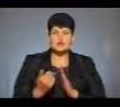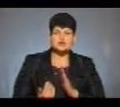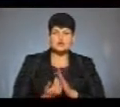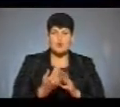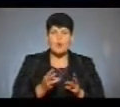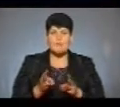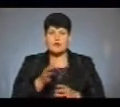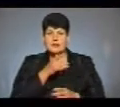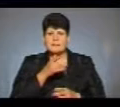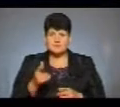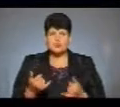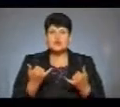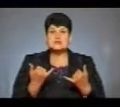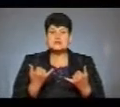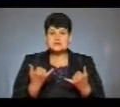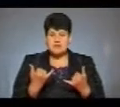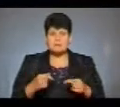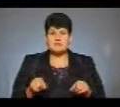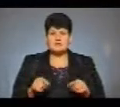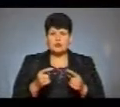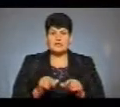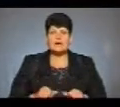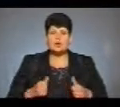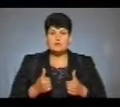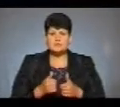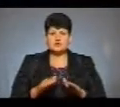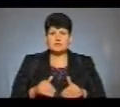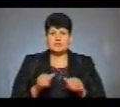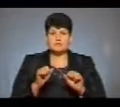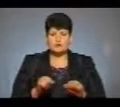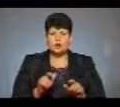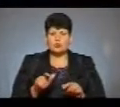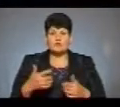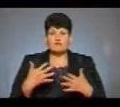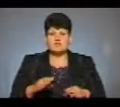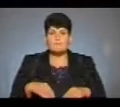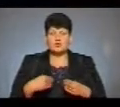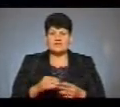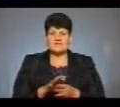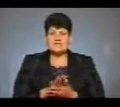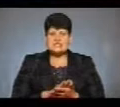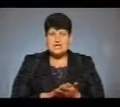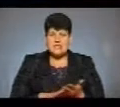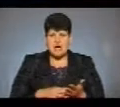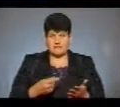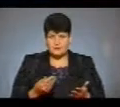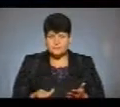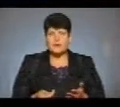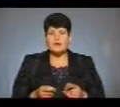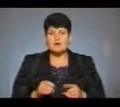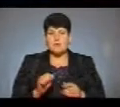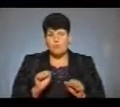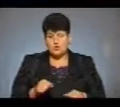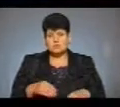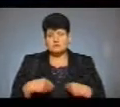опалювального періоду. Тому зараз ми створили комісію для того, щоб дати можливість людям вже подавати свої заяви і звернення. Заяви можуть бути